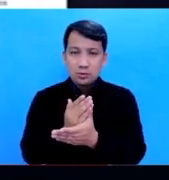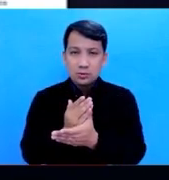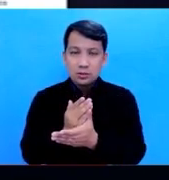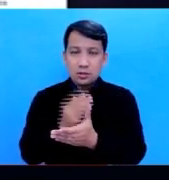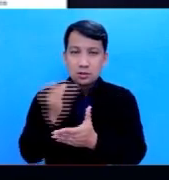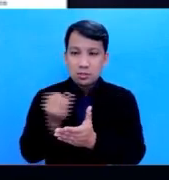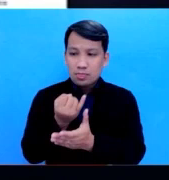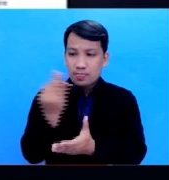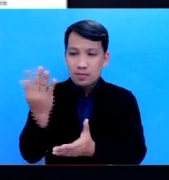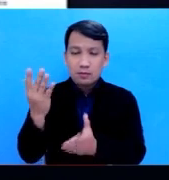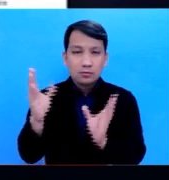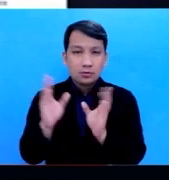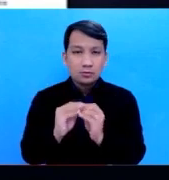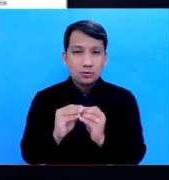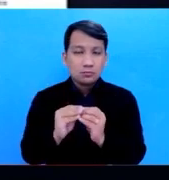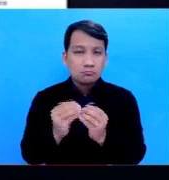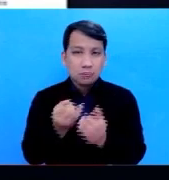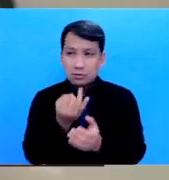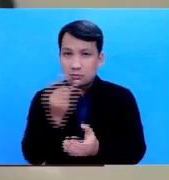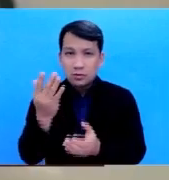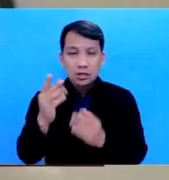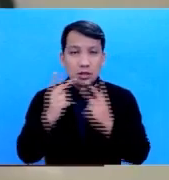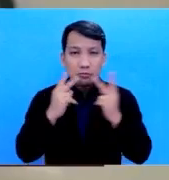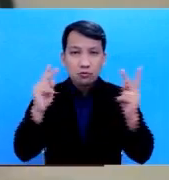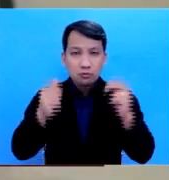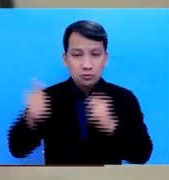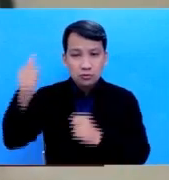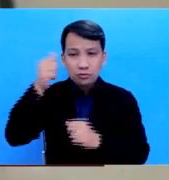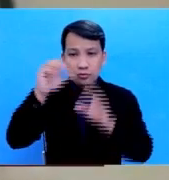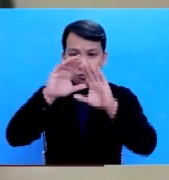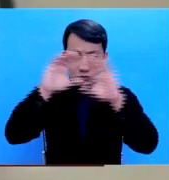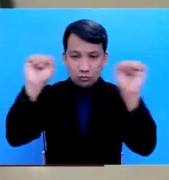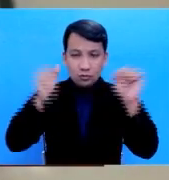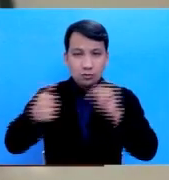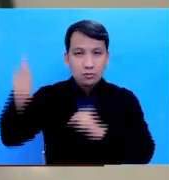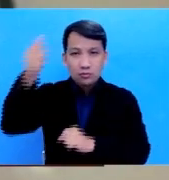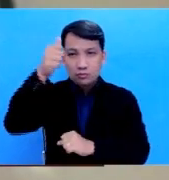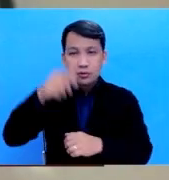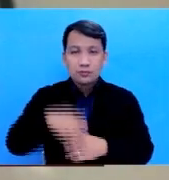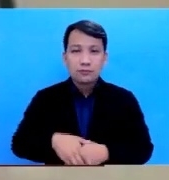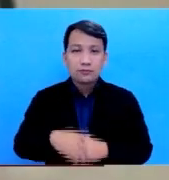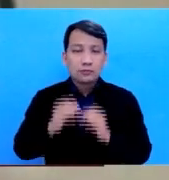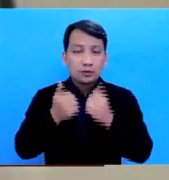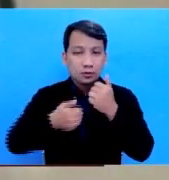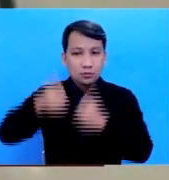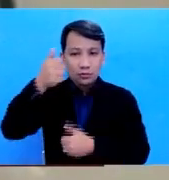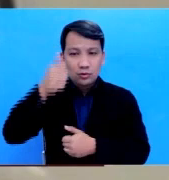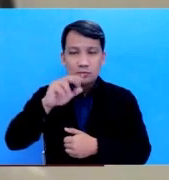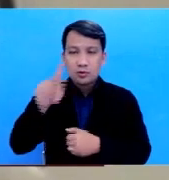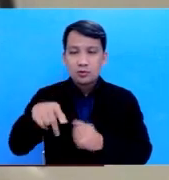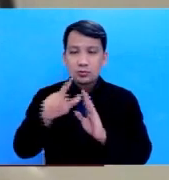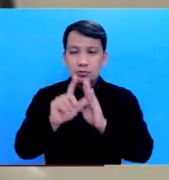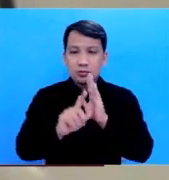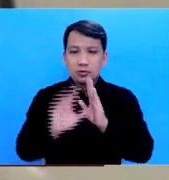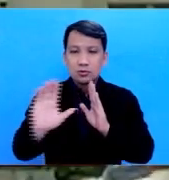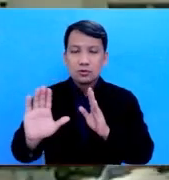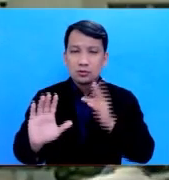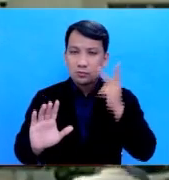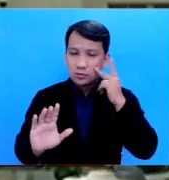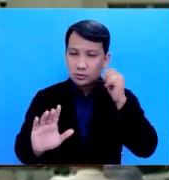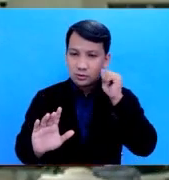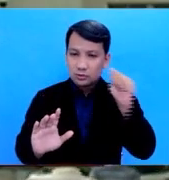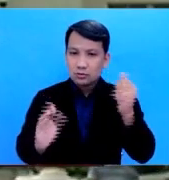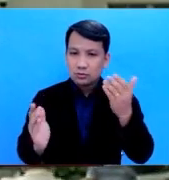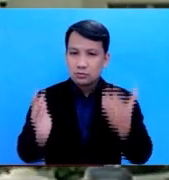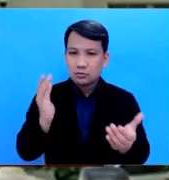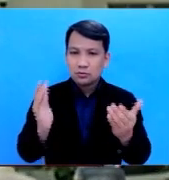provisions para sa canvassing at proclamation. Para naman kay constitutional law expert at UP law professor na si Pacifico Agabin, mukha